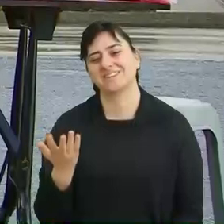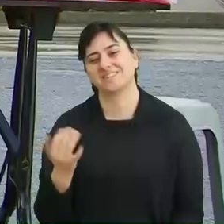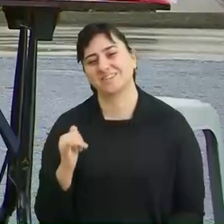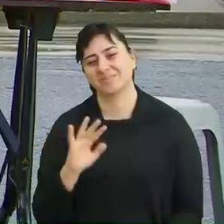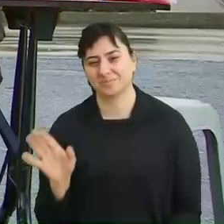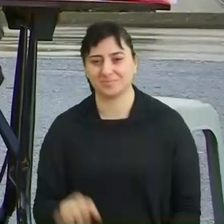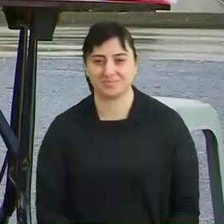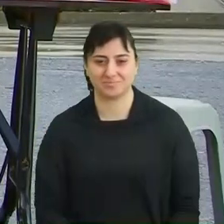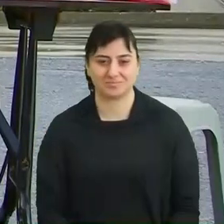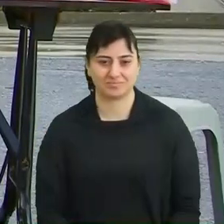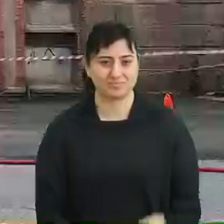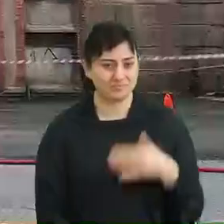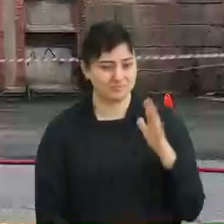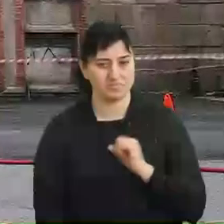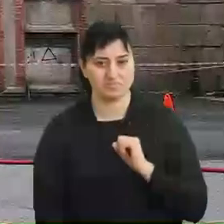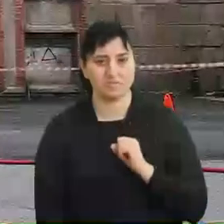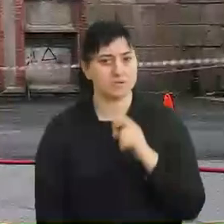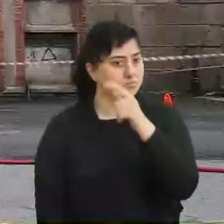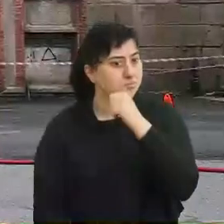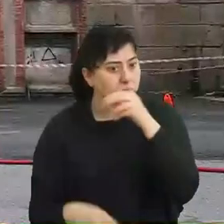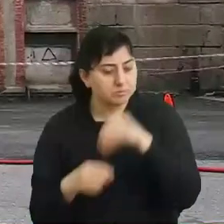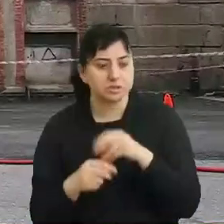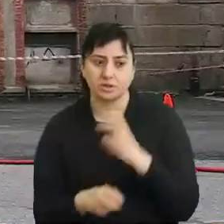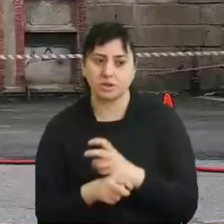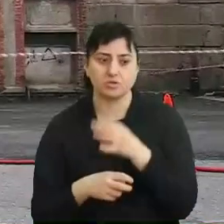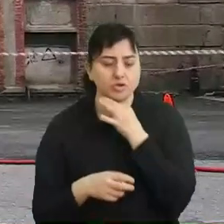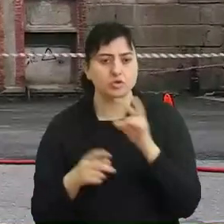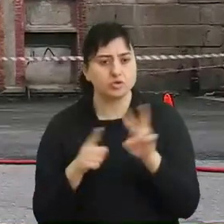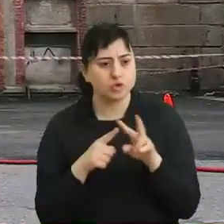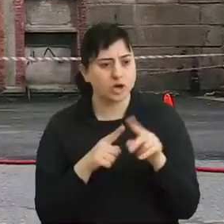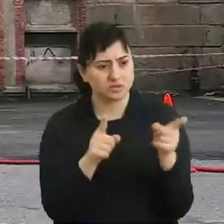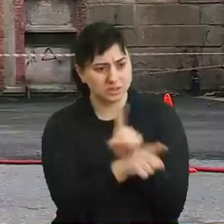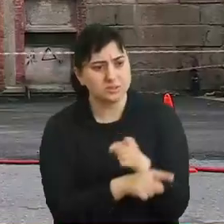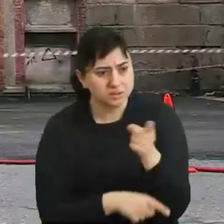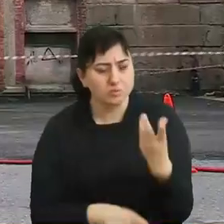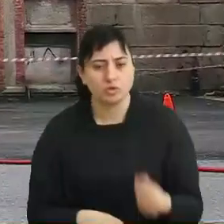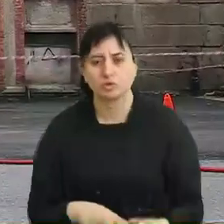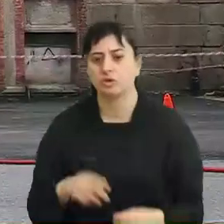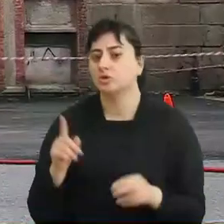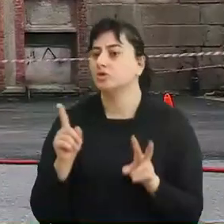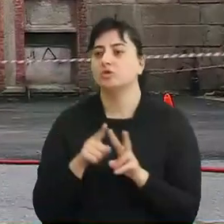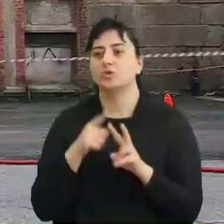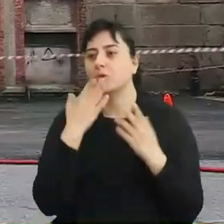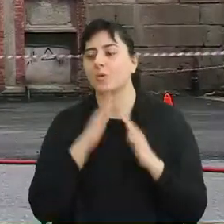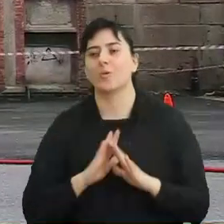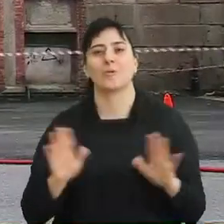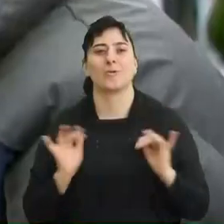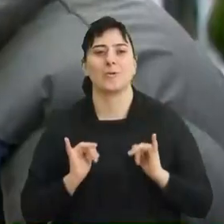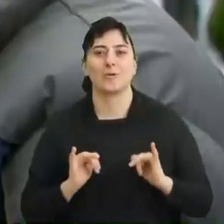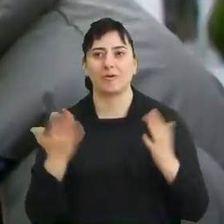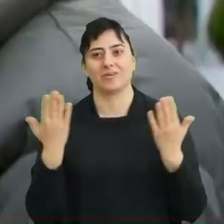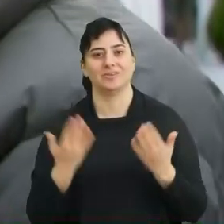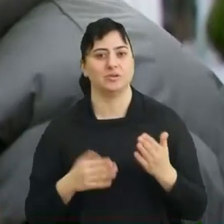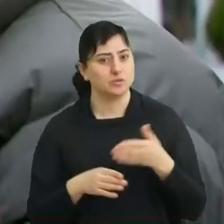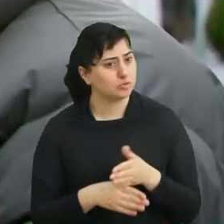şaka yapıyor? Allah Allah. Babam içeride diyorum ya. Ya Nurhan bitti, sen geldin ha. Allah'tan Nurhan Bey yok gerçekten.